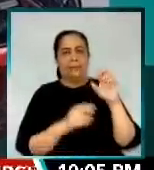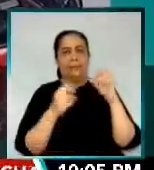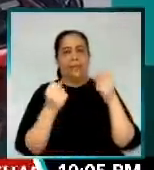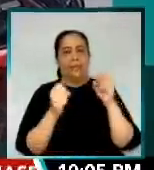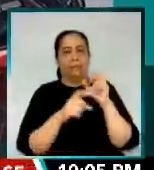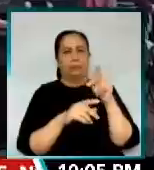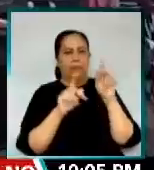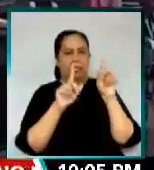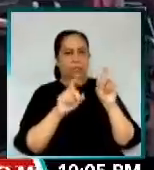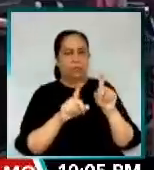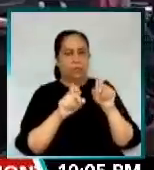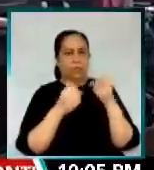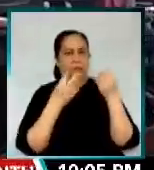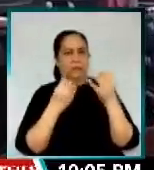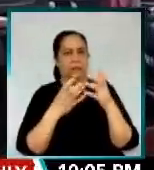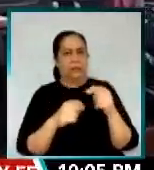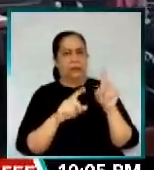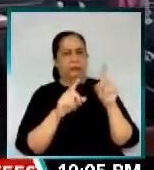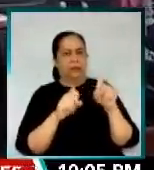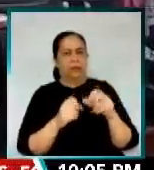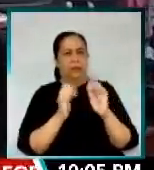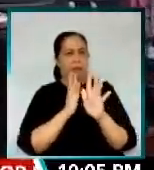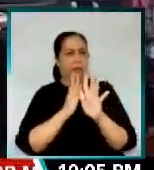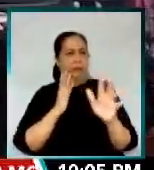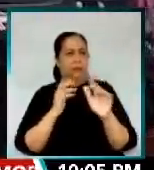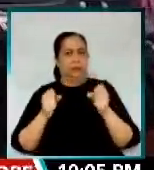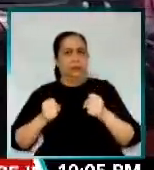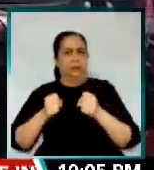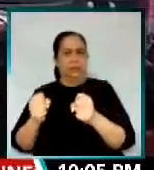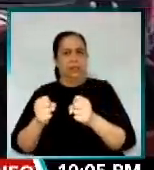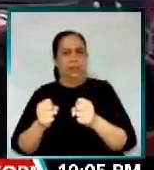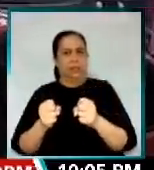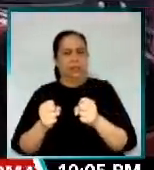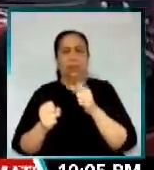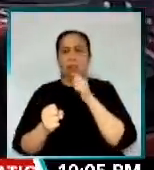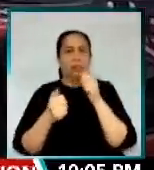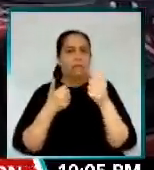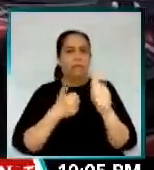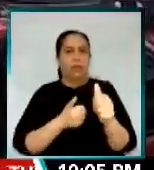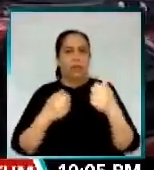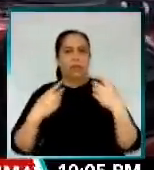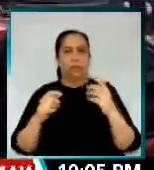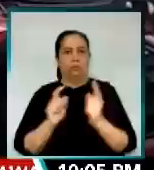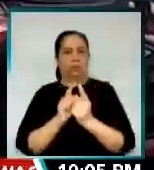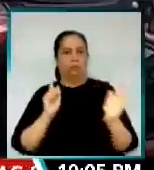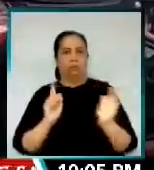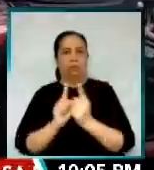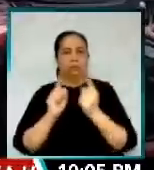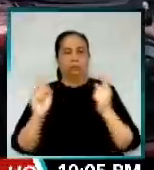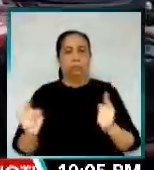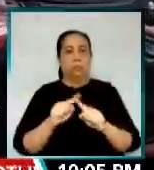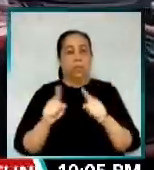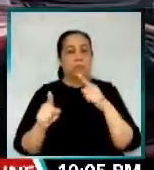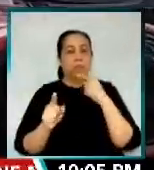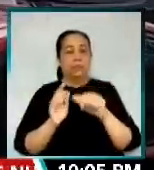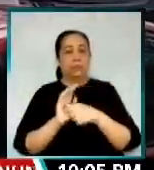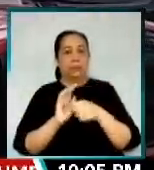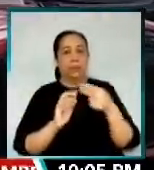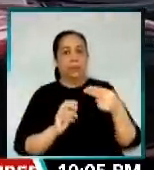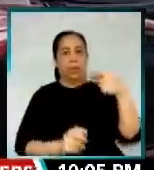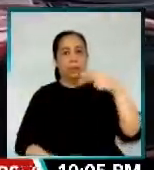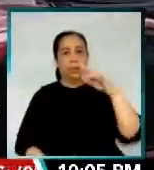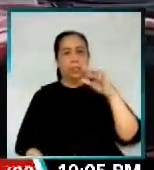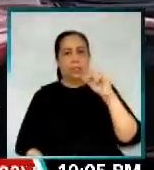dami, umabot hanggang kalsada ang pila at hindi nasunod ang physical distancing. Pero giit ng high precision, hindi inasahan